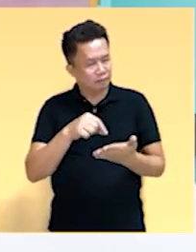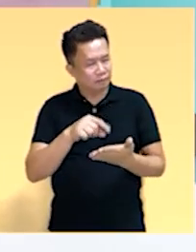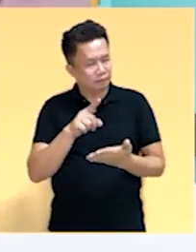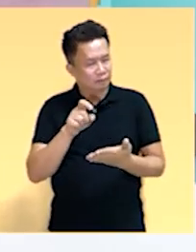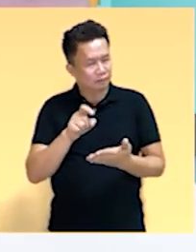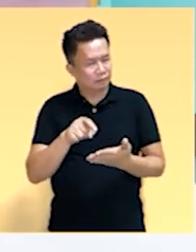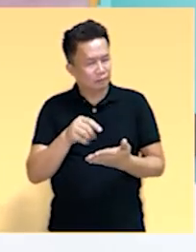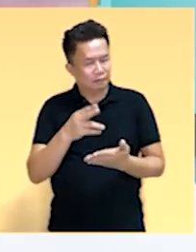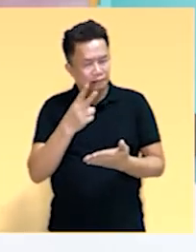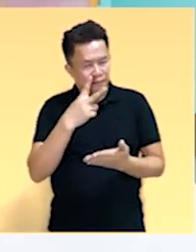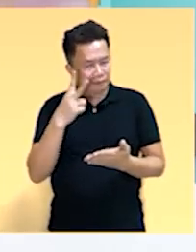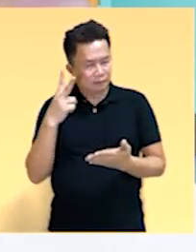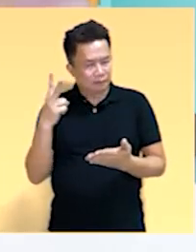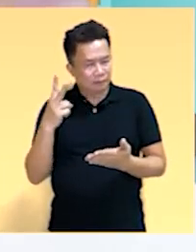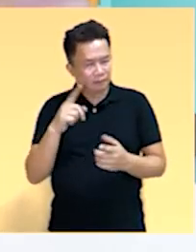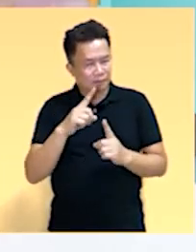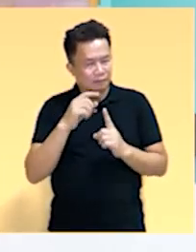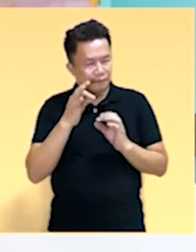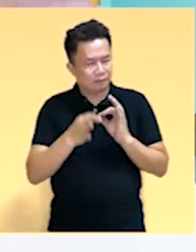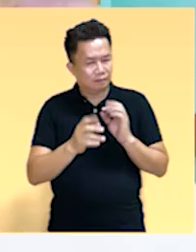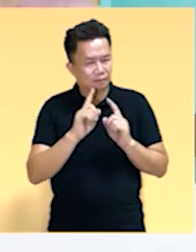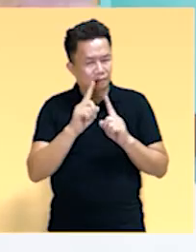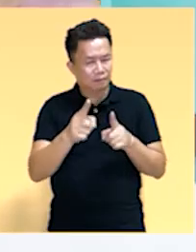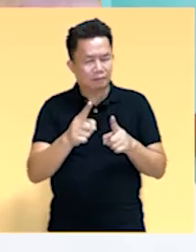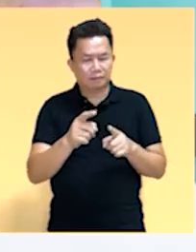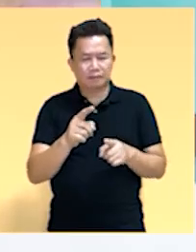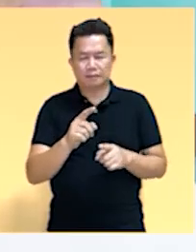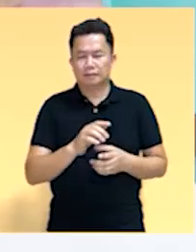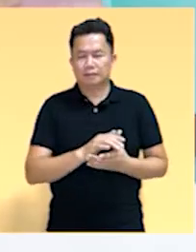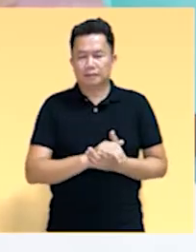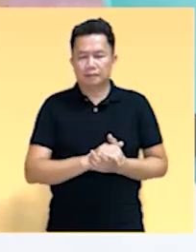Naisulat na ba? Tignan nga natin kung tama ang sagot nyo.